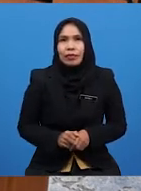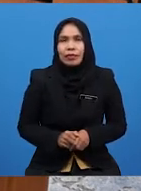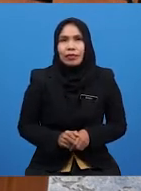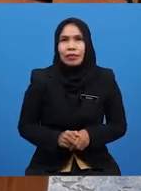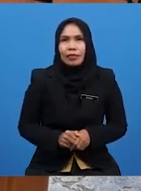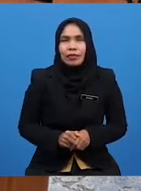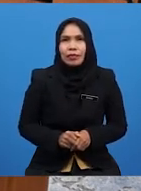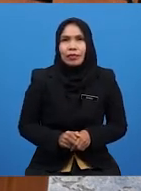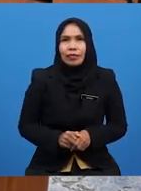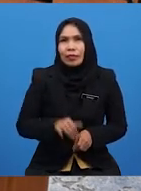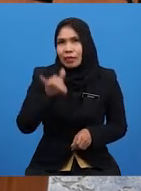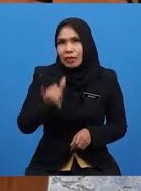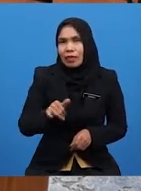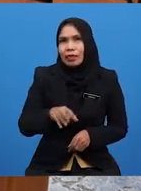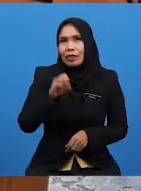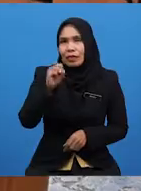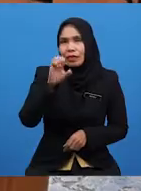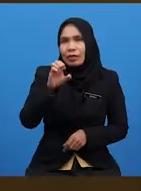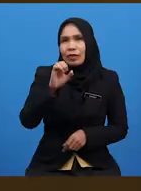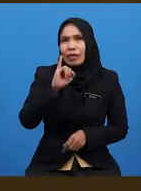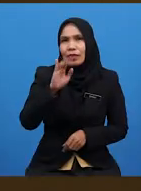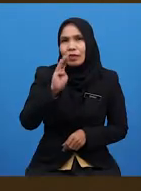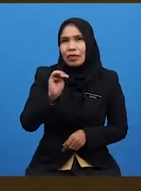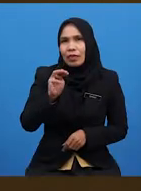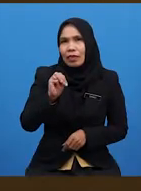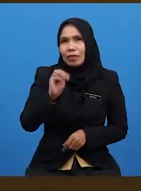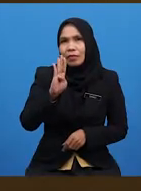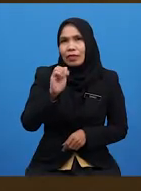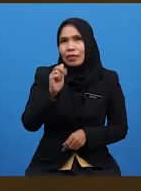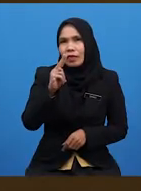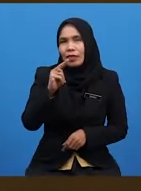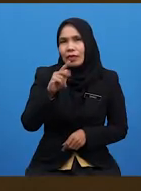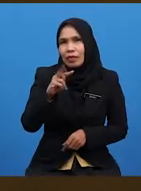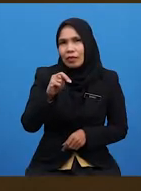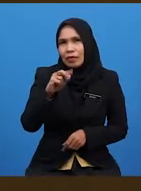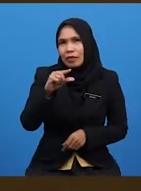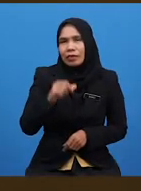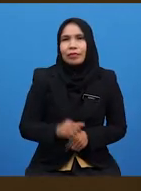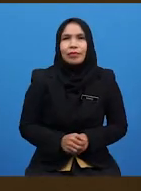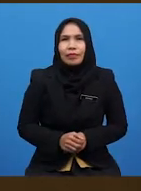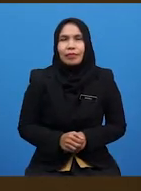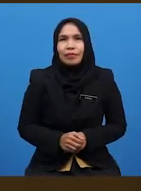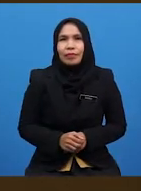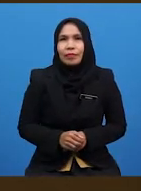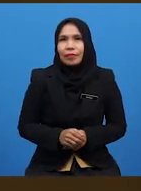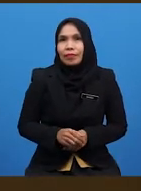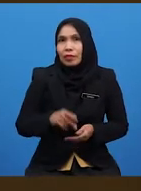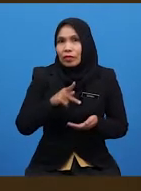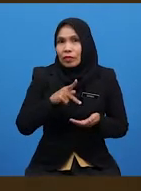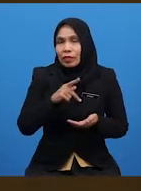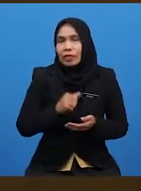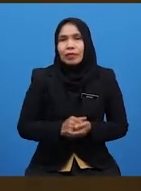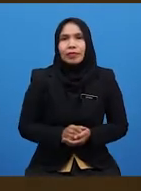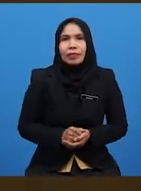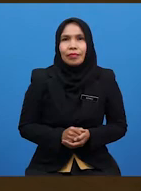yang seimbang kiri dan kanannya ke Sunshine dapat kita lihat dengan susunan atau